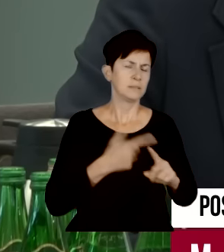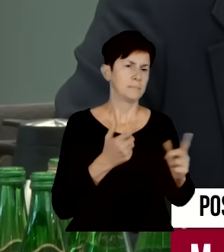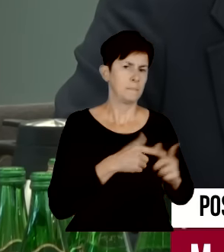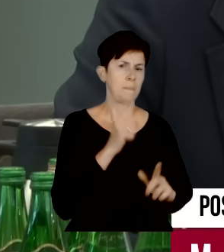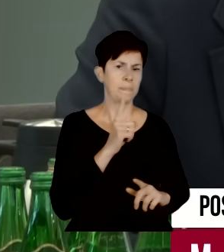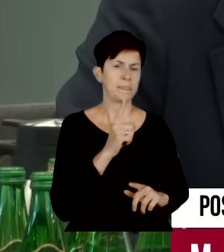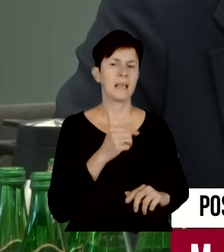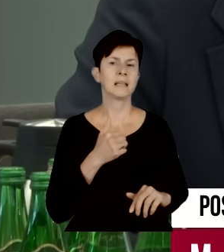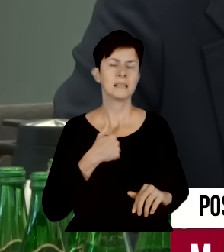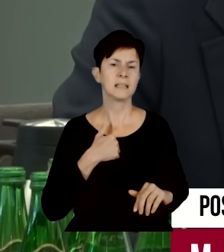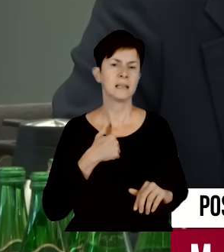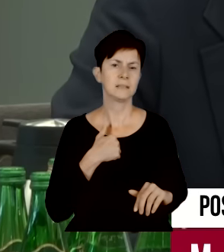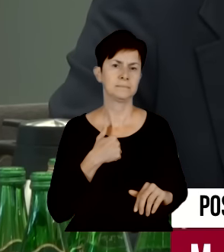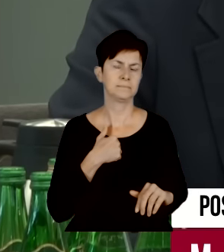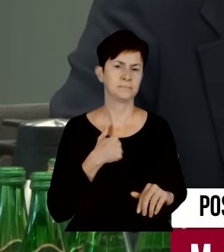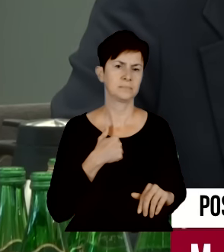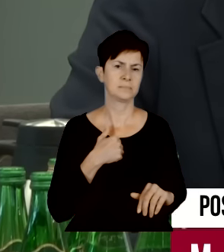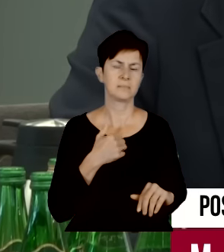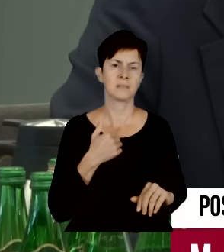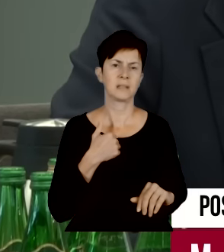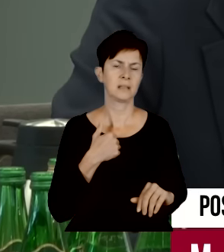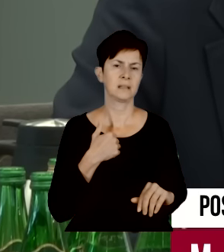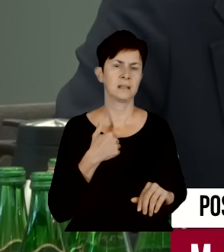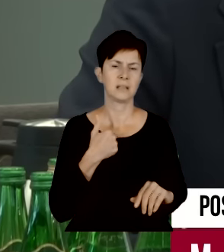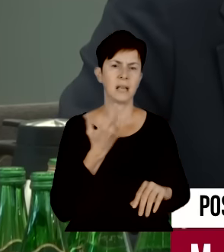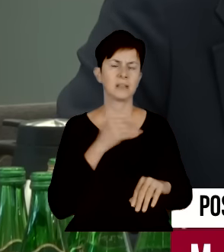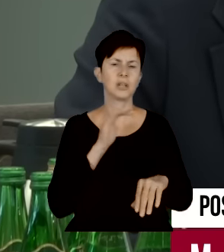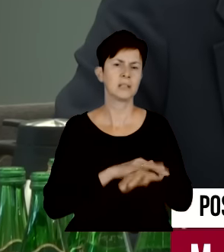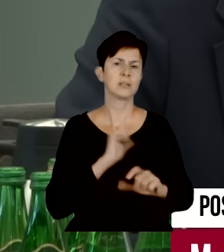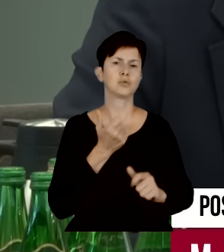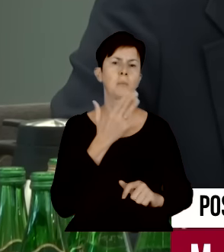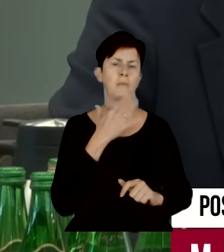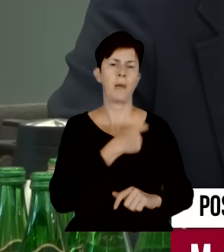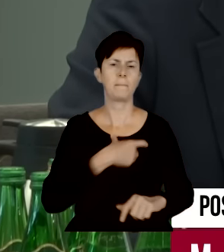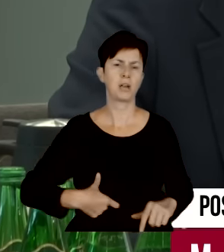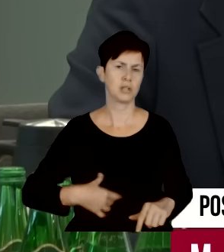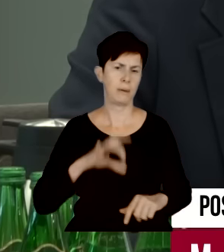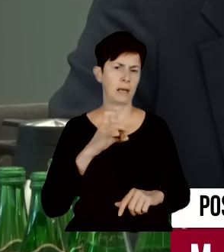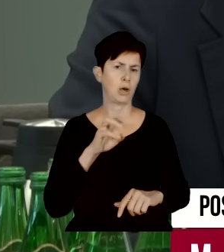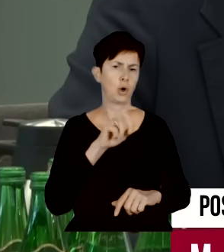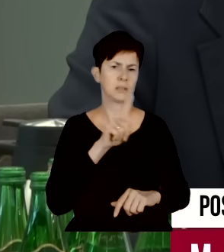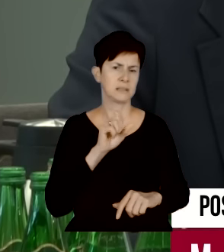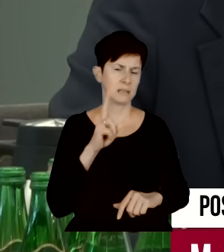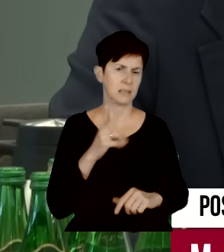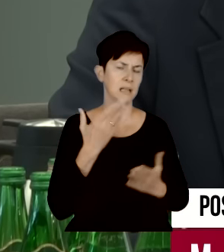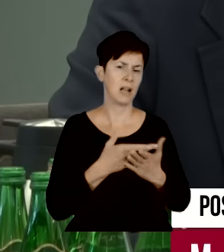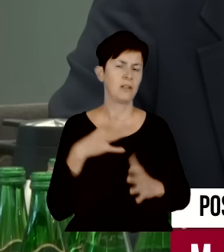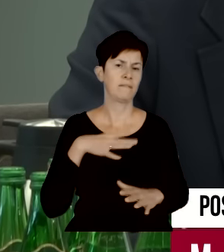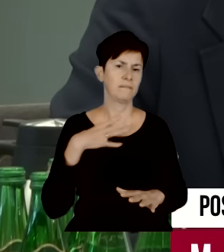poirytowani poseł kwestionuj w związku z tym to co pan gr wczoraj powiedział więc warto może